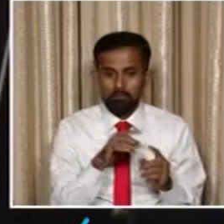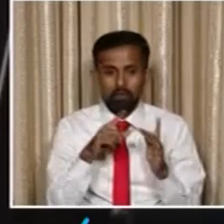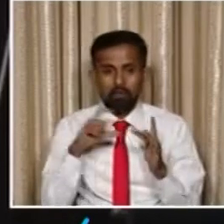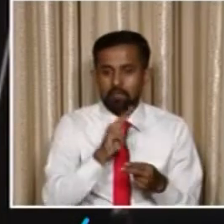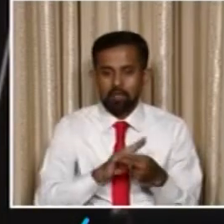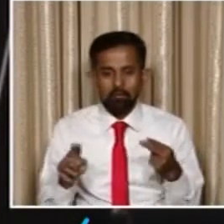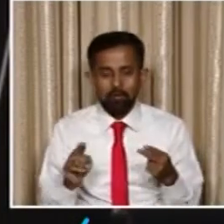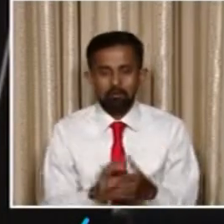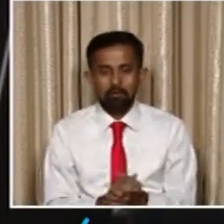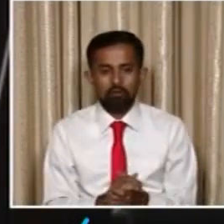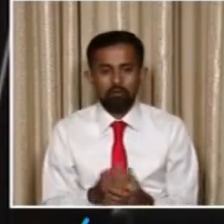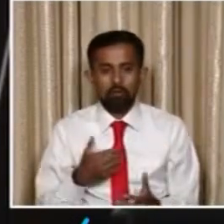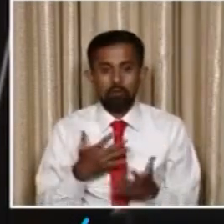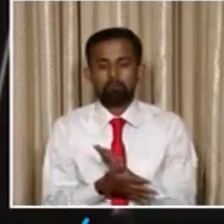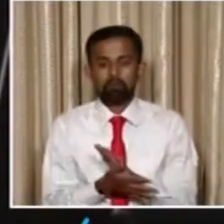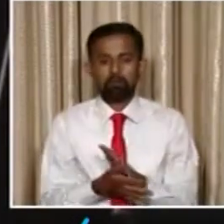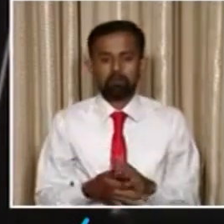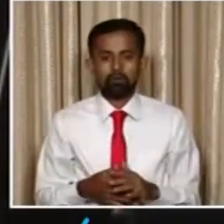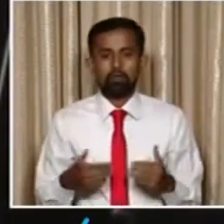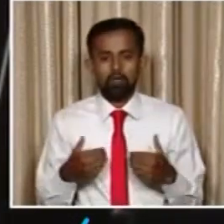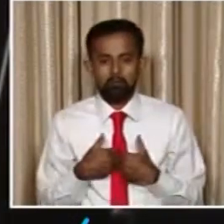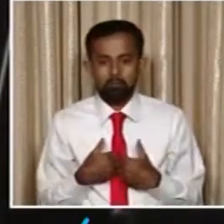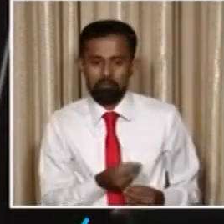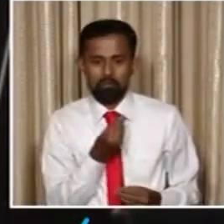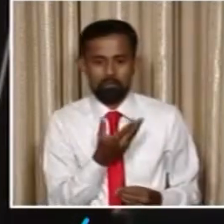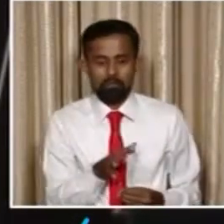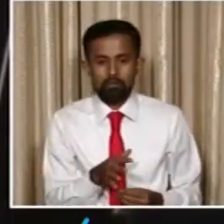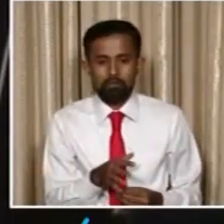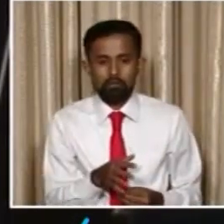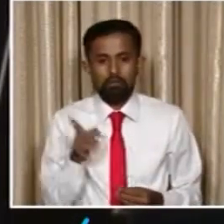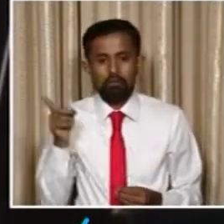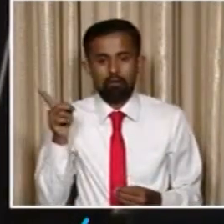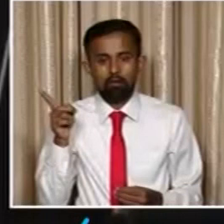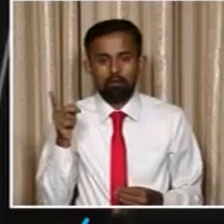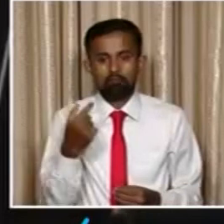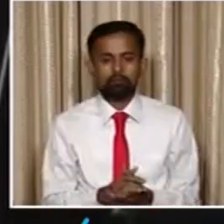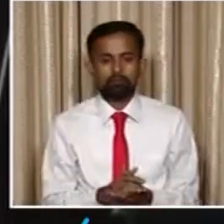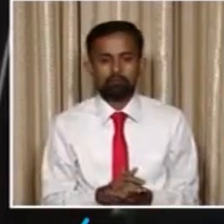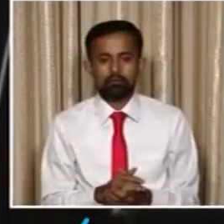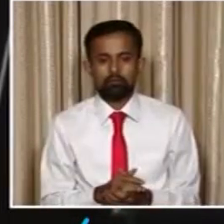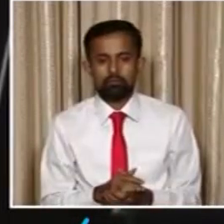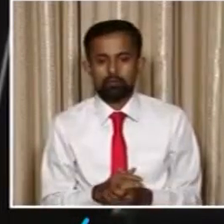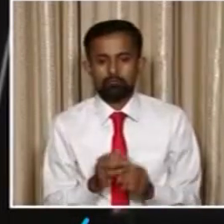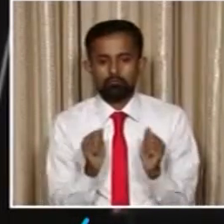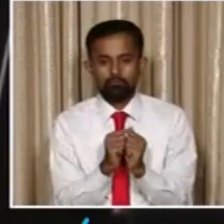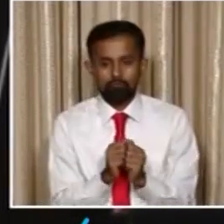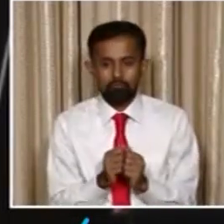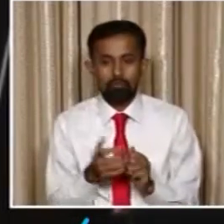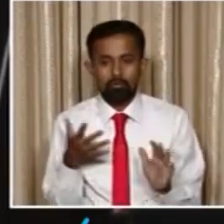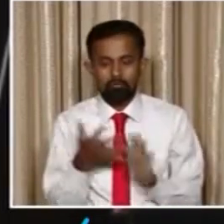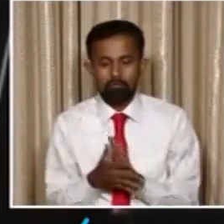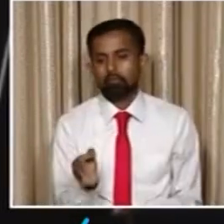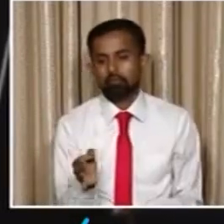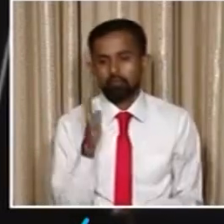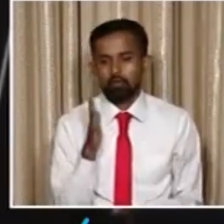එකට ගෙනියන්න එපා. අපි කරන ලොකුම වැරද්ද තමයි අපි මෙහෙ දඬුවම් දීලා එතකොට අරහෙන් තහනම් කළා ඉවරයි. ඒ කටයුත්ත කරපු නිසාද පාබන්දු